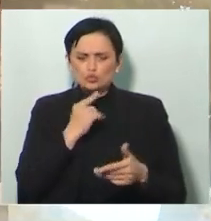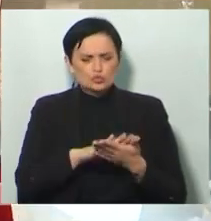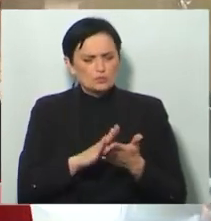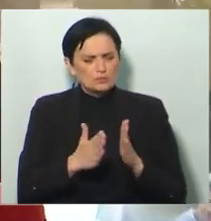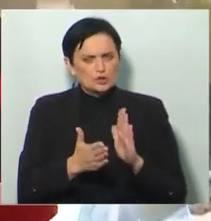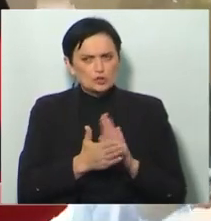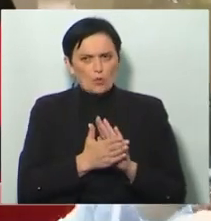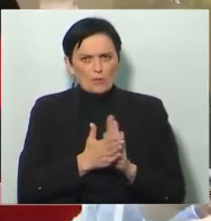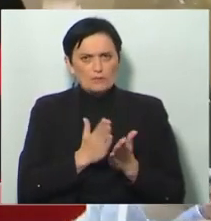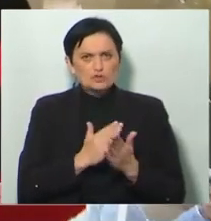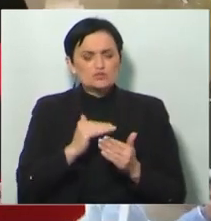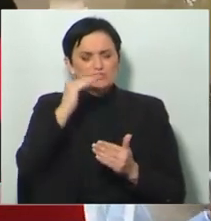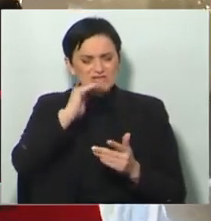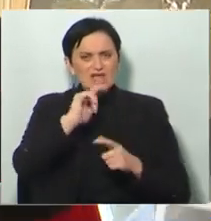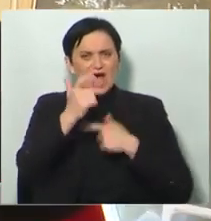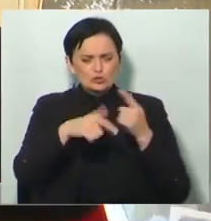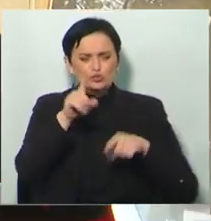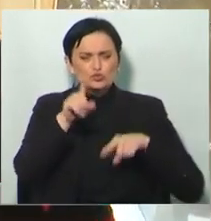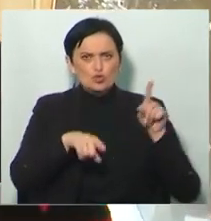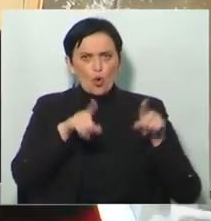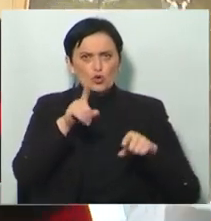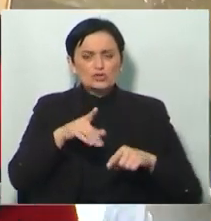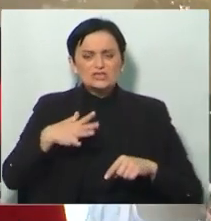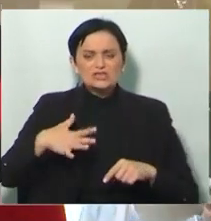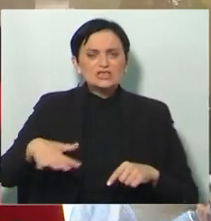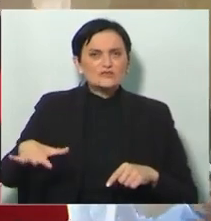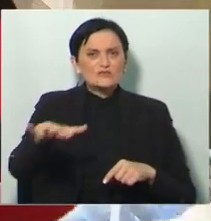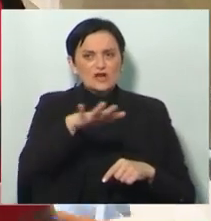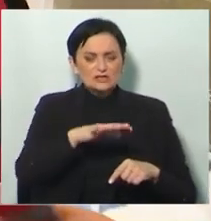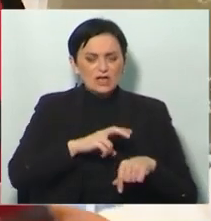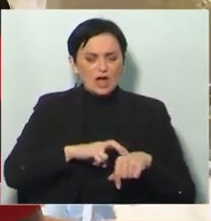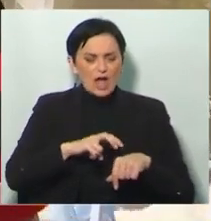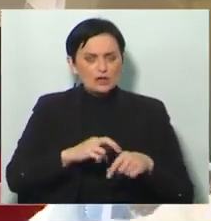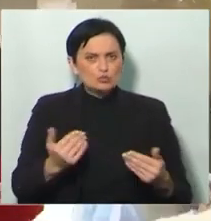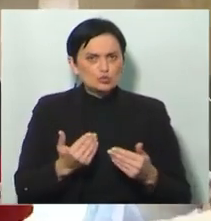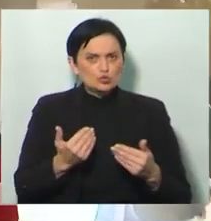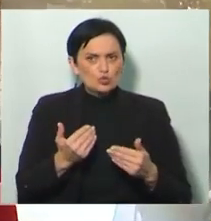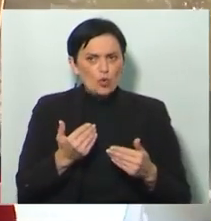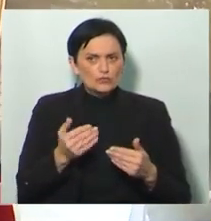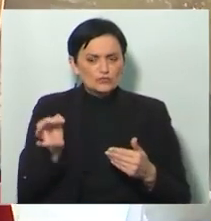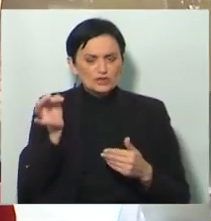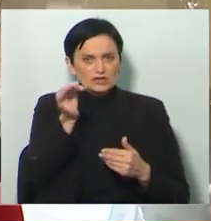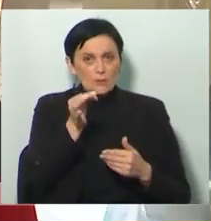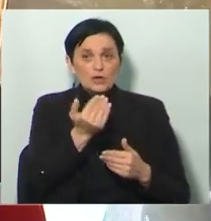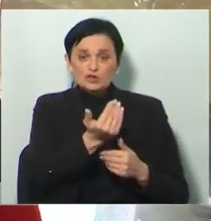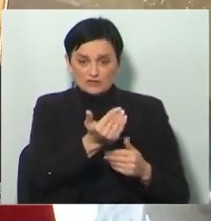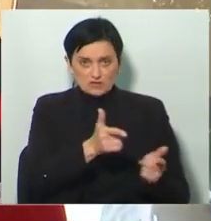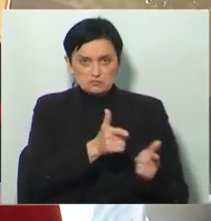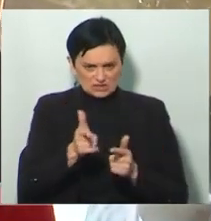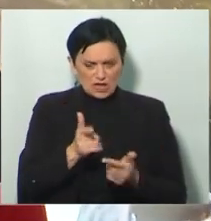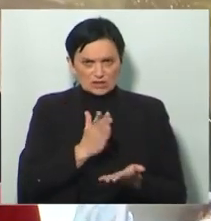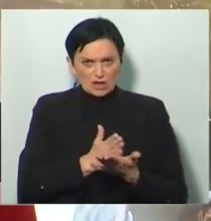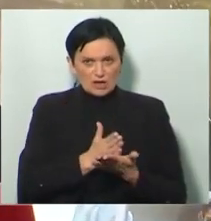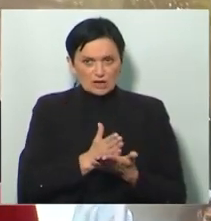პირობებში უწევთ მთიანი ჭარაში და ზოგადად ქვეყნის პერიფერიებში ექიმებს ცხოვრება. აი, თქვენ თუ ხართ ამისთვის მზად, რომ